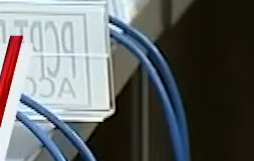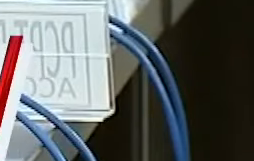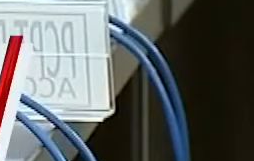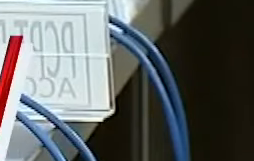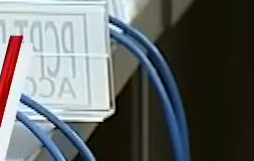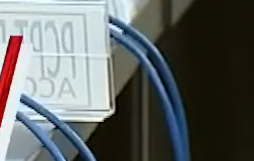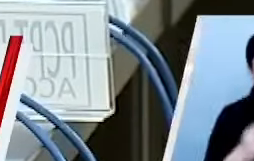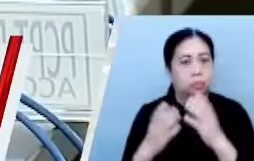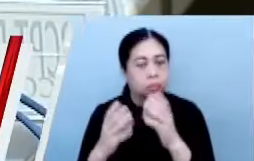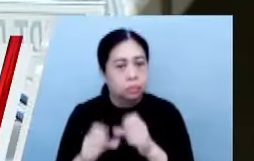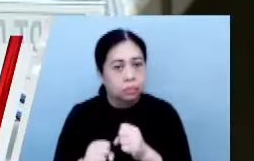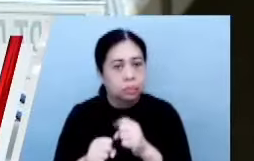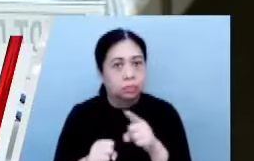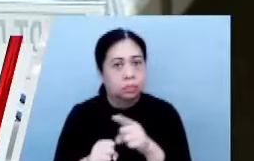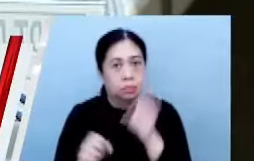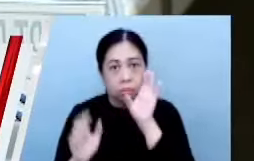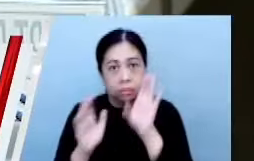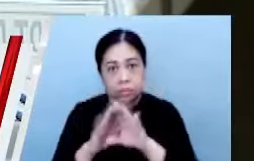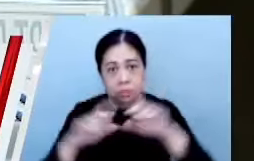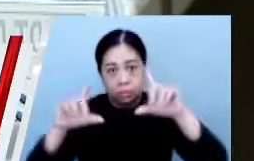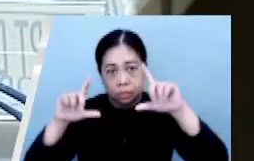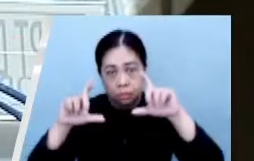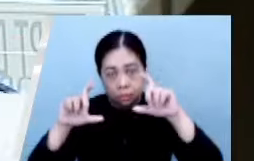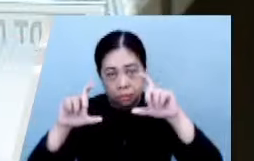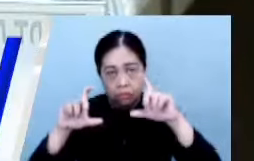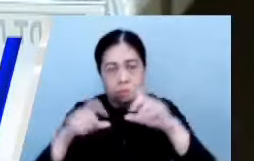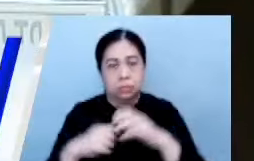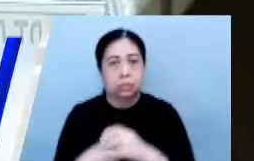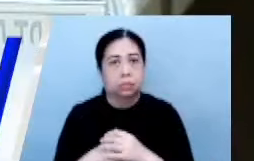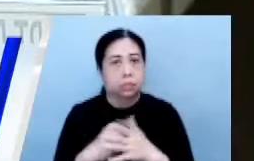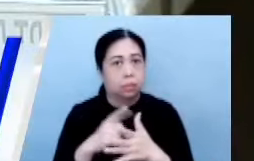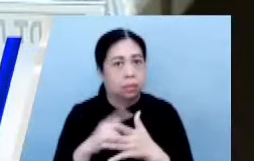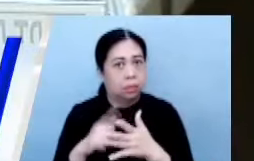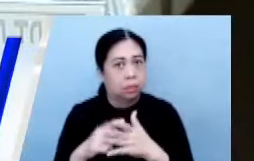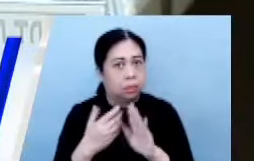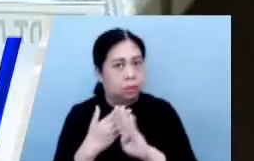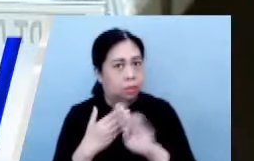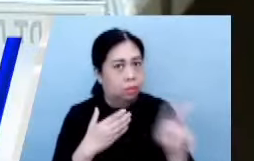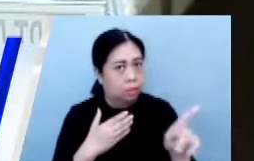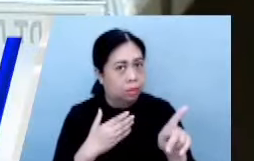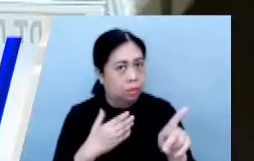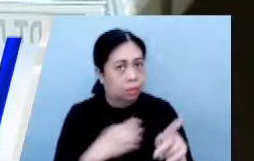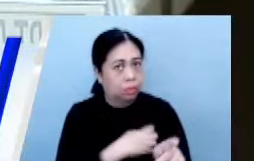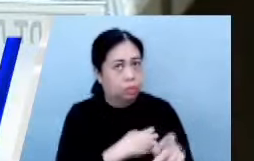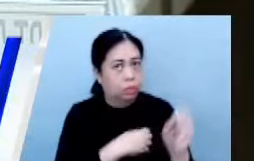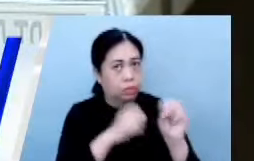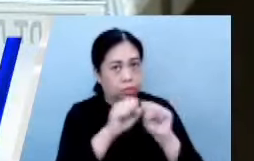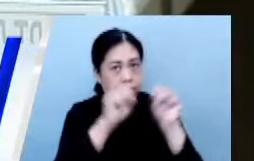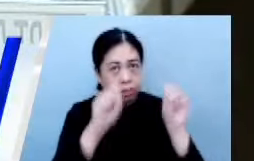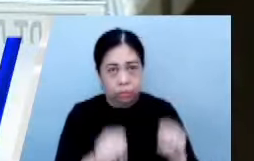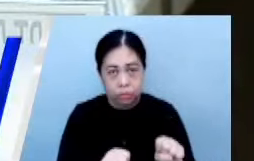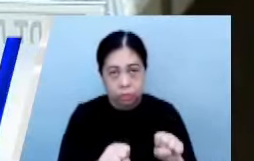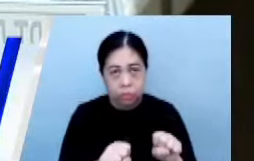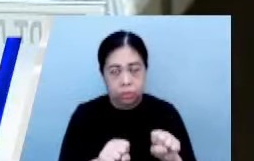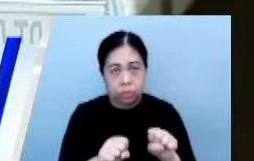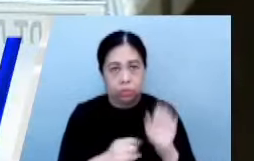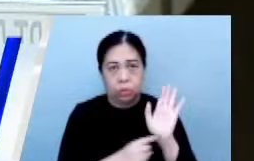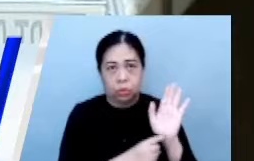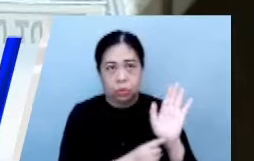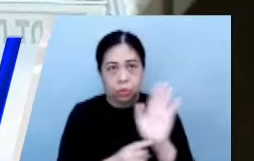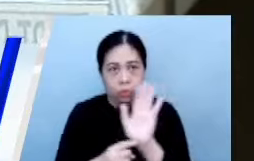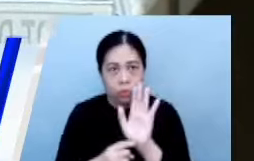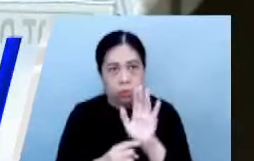kinuhanan ninyo ng pictures, tapos bumalik kayo sa police station, ipinakita sa